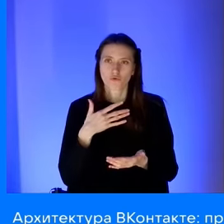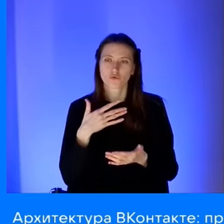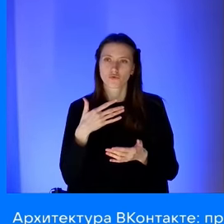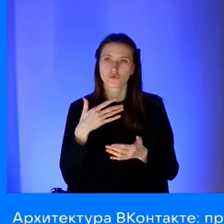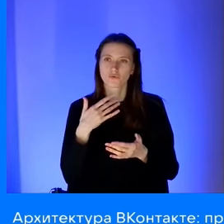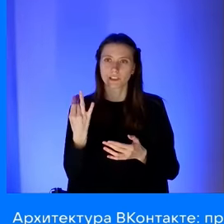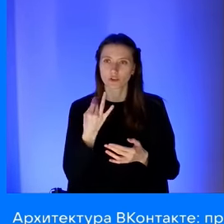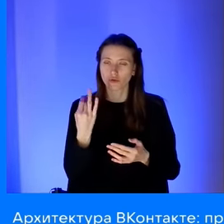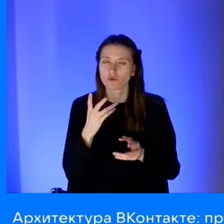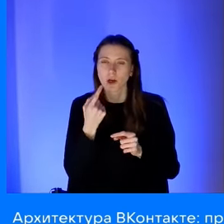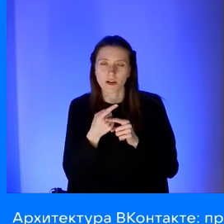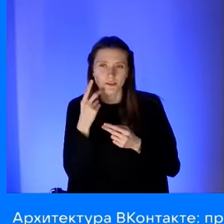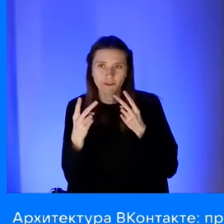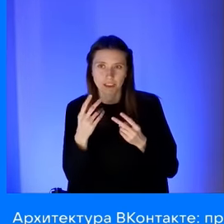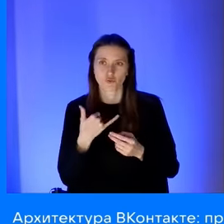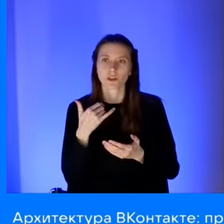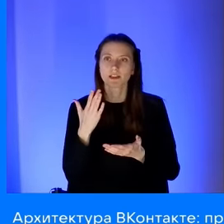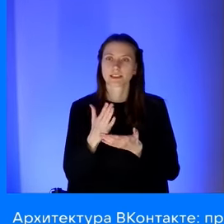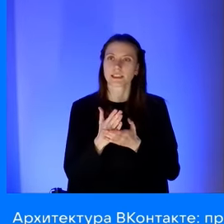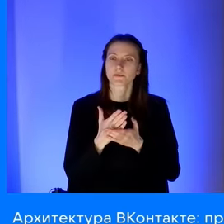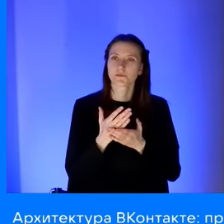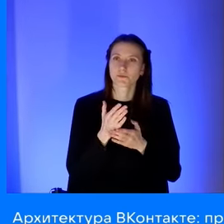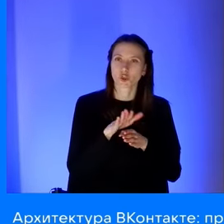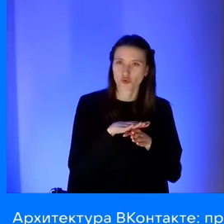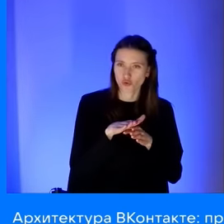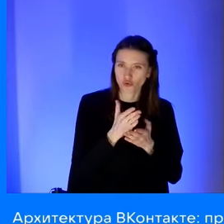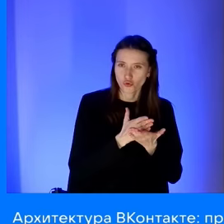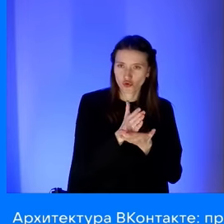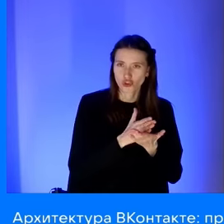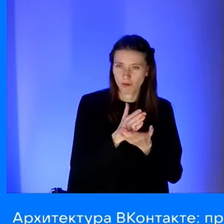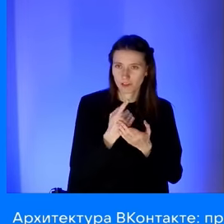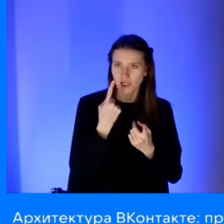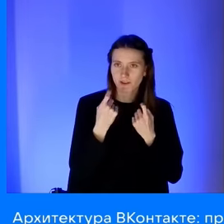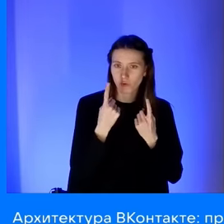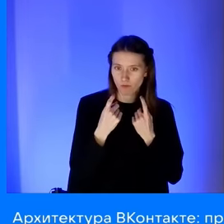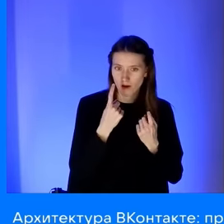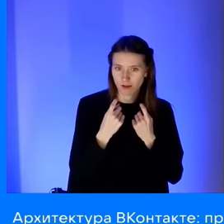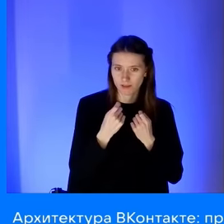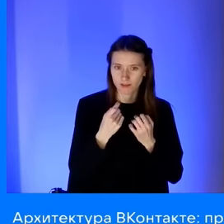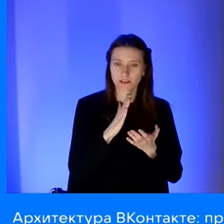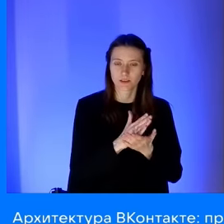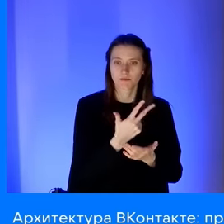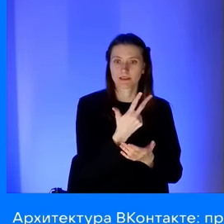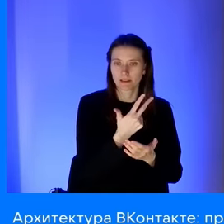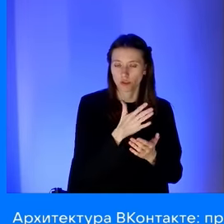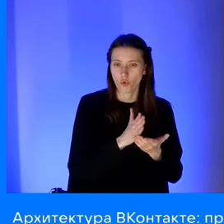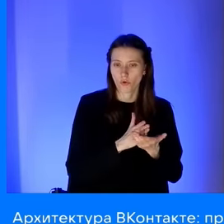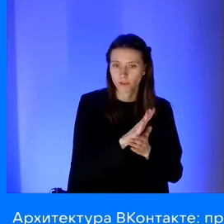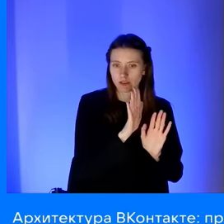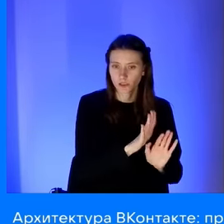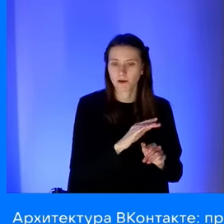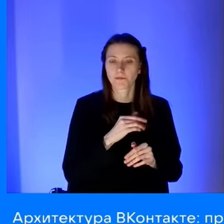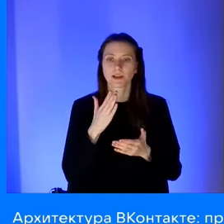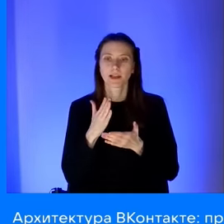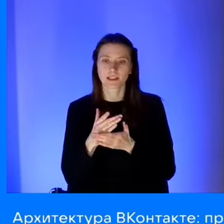выглядит А у нас есть служебная информация о бенге есть Мета информация она содержится как в начале так в